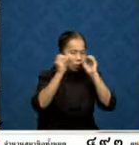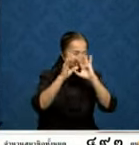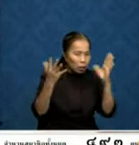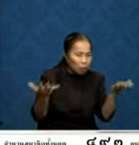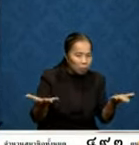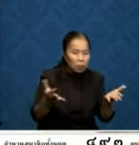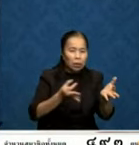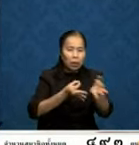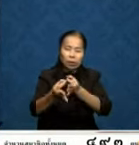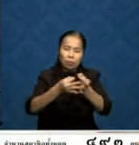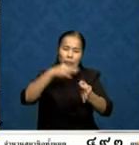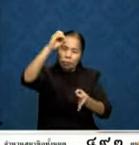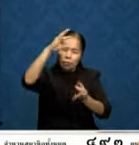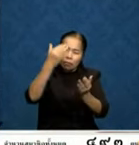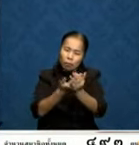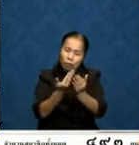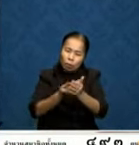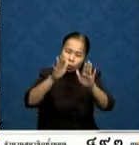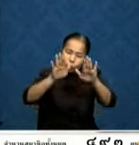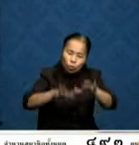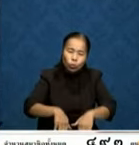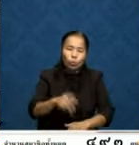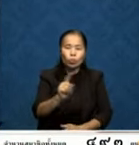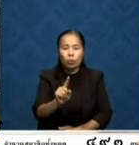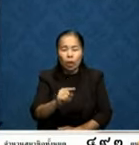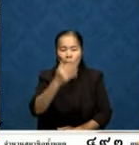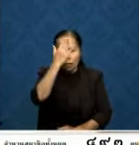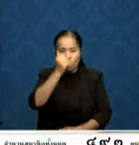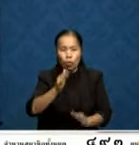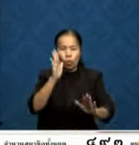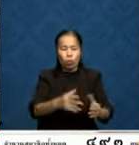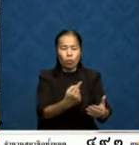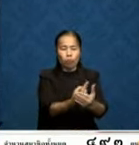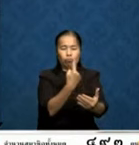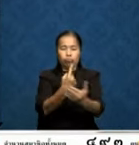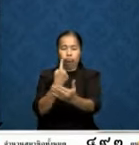าไฟที่มันจะถูกลงได้ยังไงในเมื่อคนเหล่านี้มาจากบริษัทที่